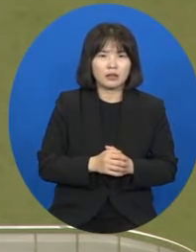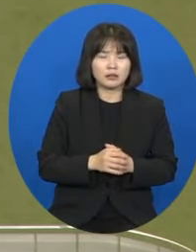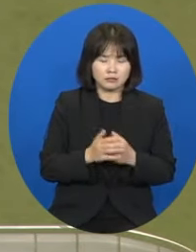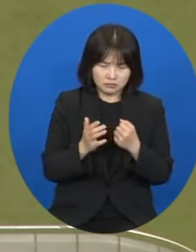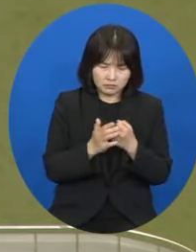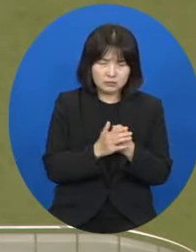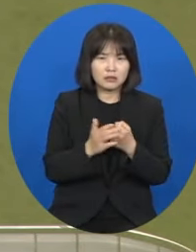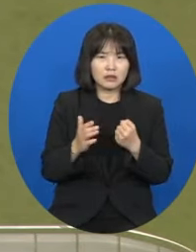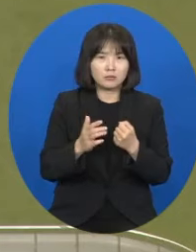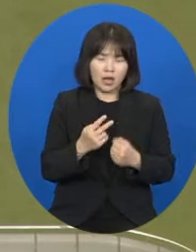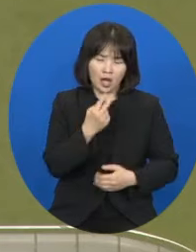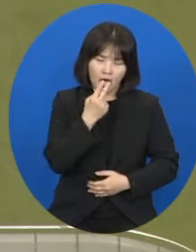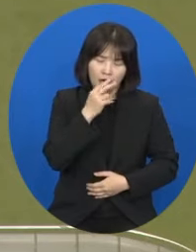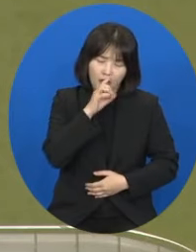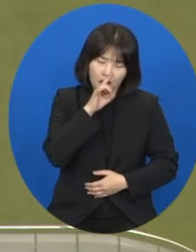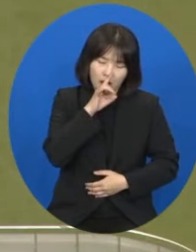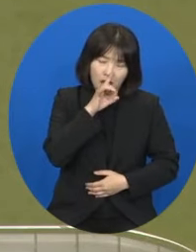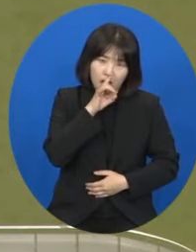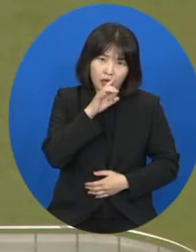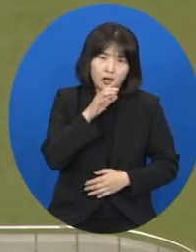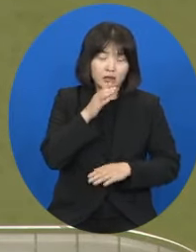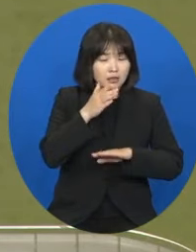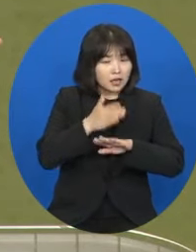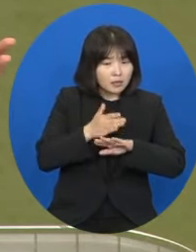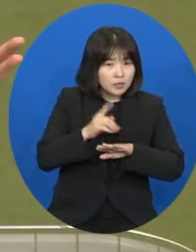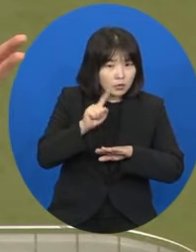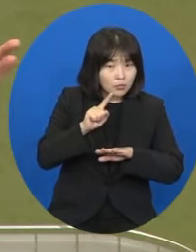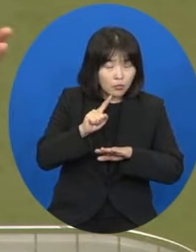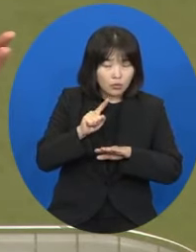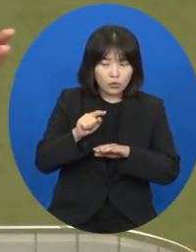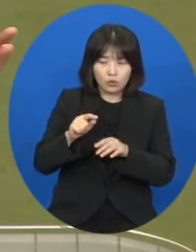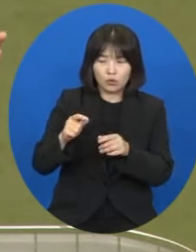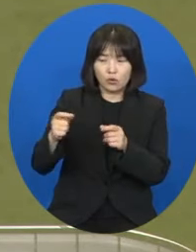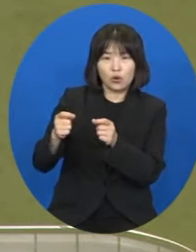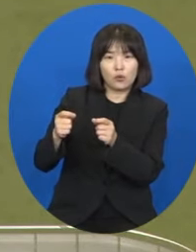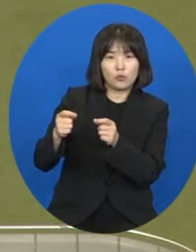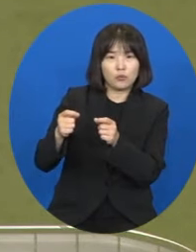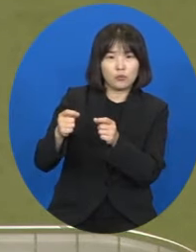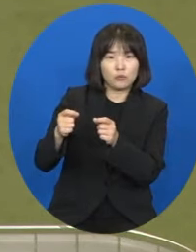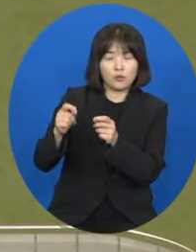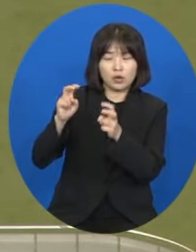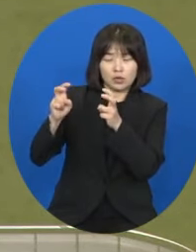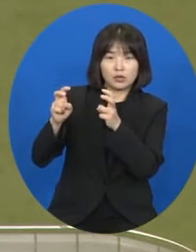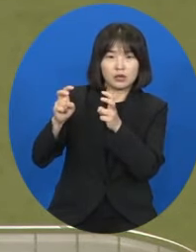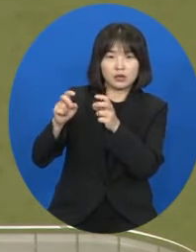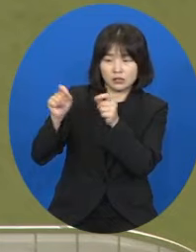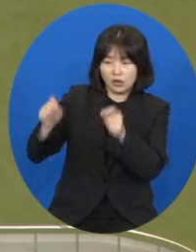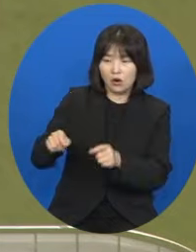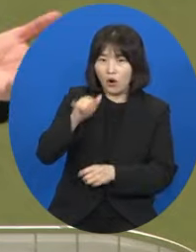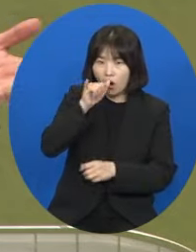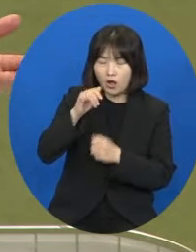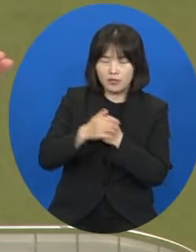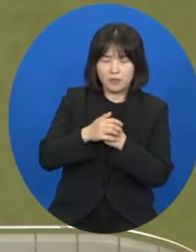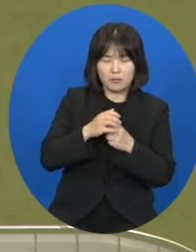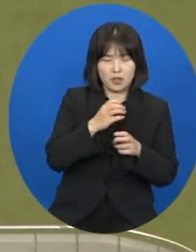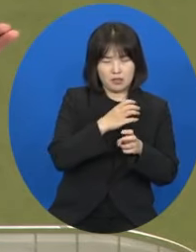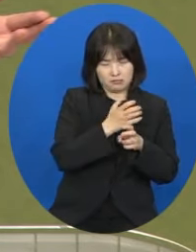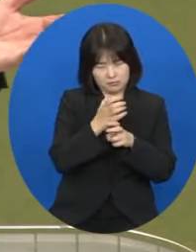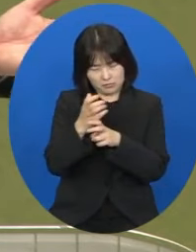그래서 이제 숨을 쉴 수가 없는 상황 속에 감사하게 옆에 동역자들이 있었어요. 그래서 이제 구급차를 태워서 병원에